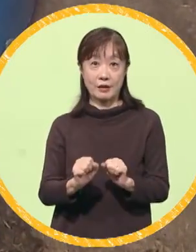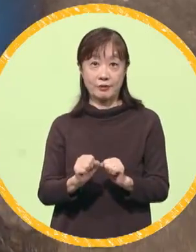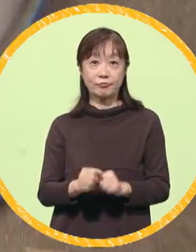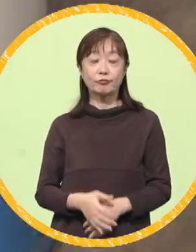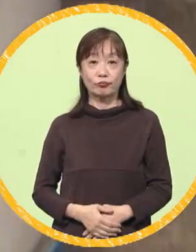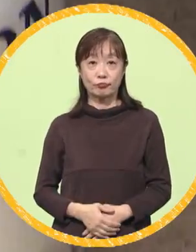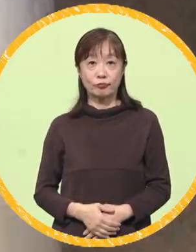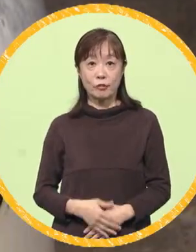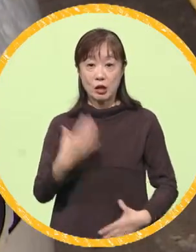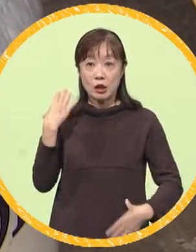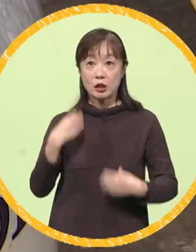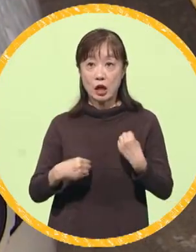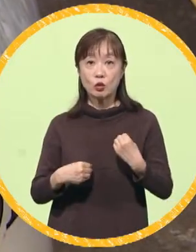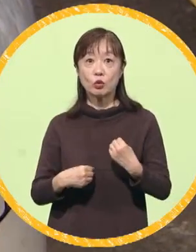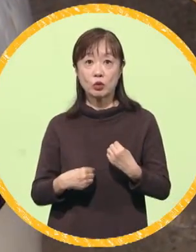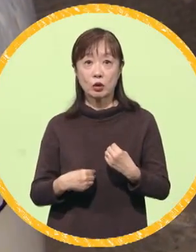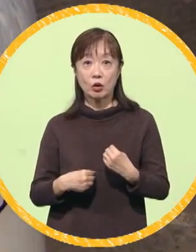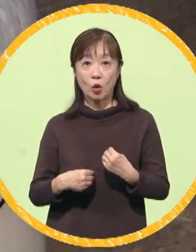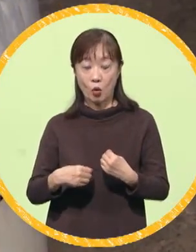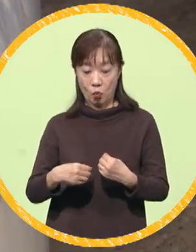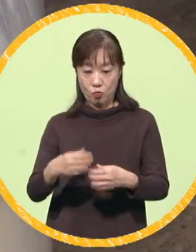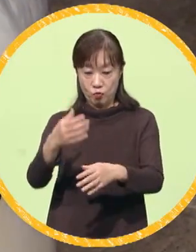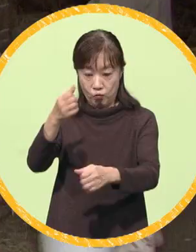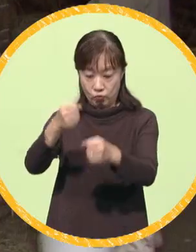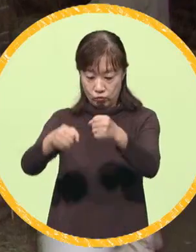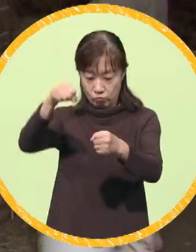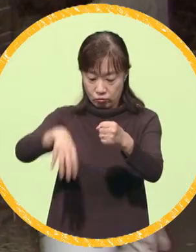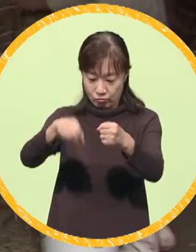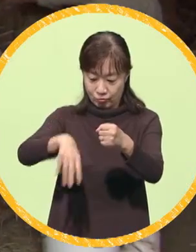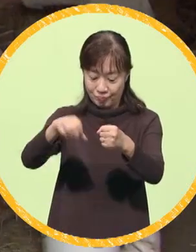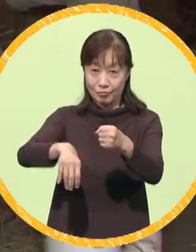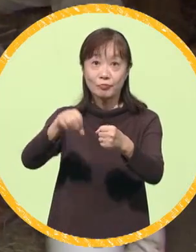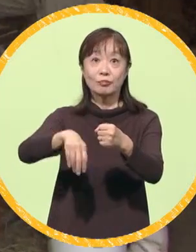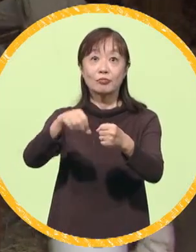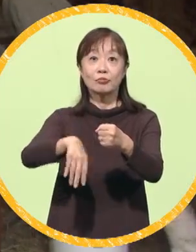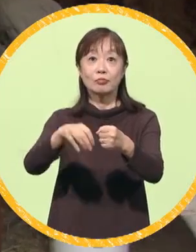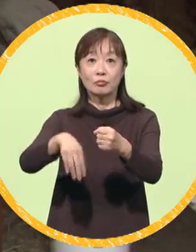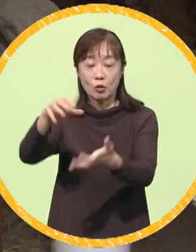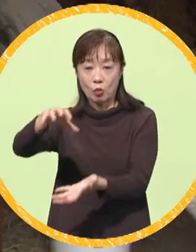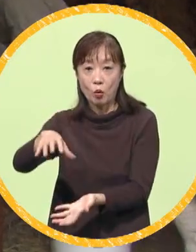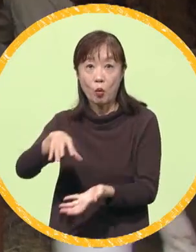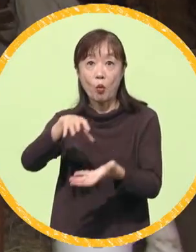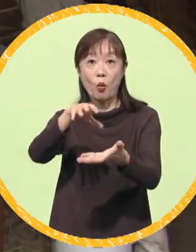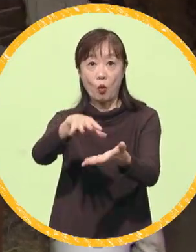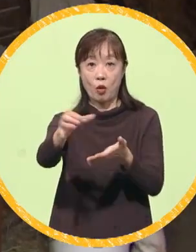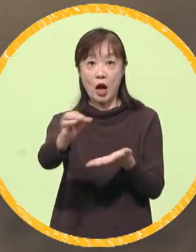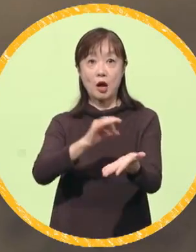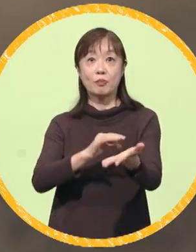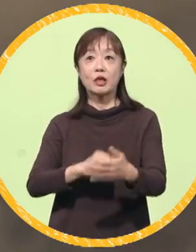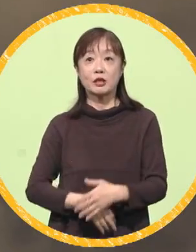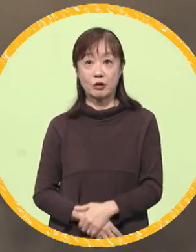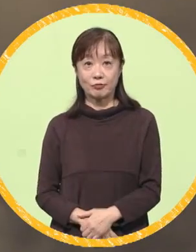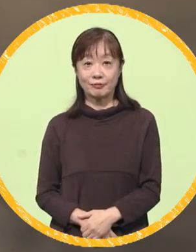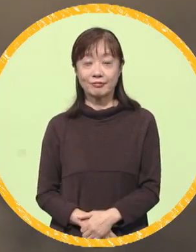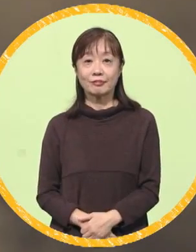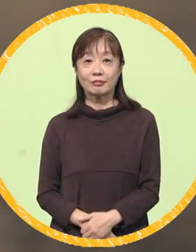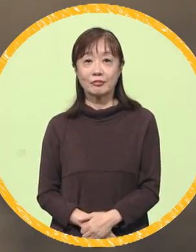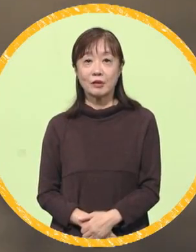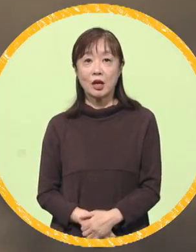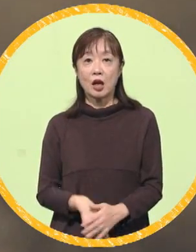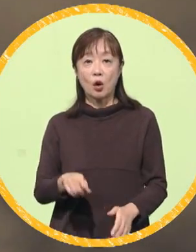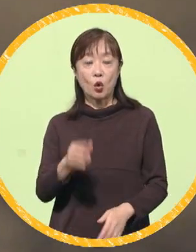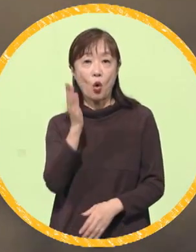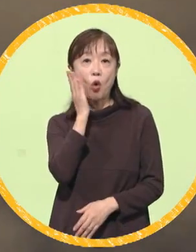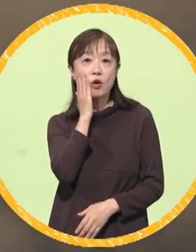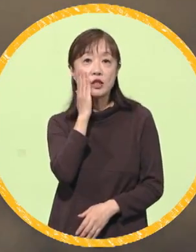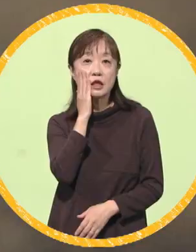生徒さんが本当に取ったものを販売してるんですね。 はい、そうです。 相原牛乳の美味